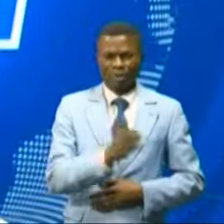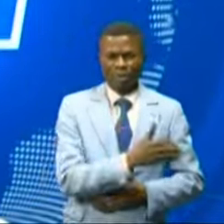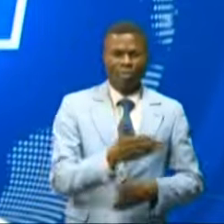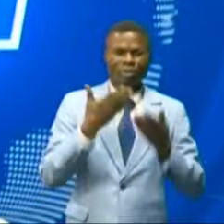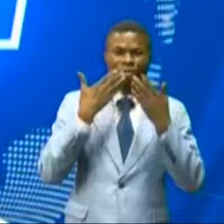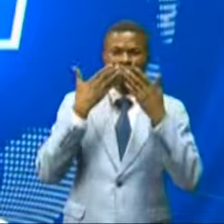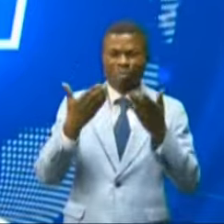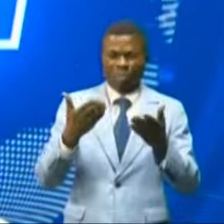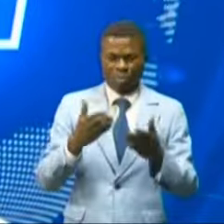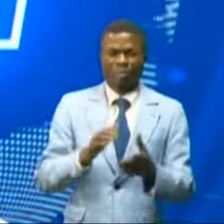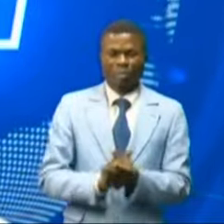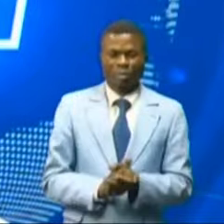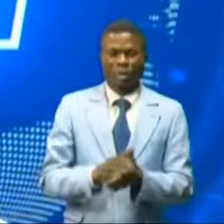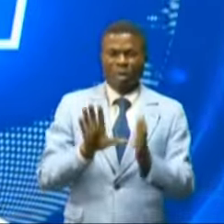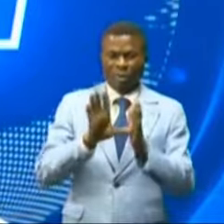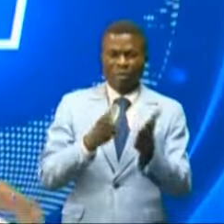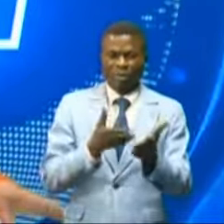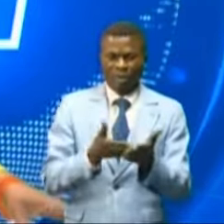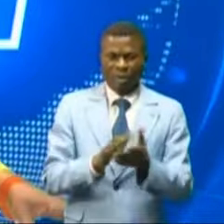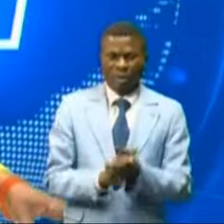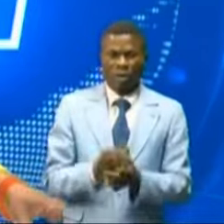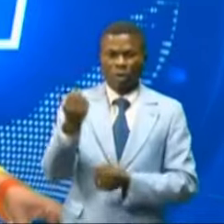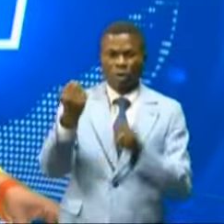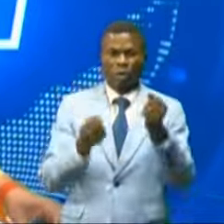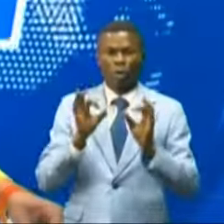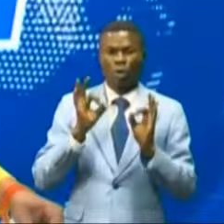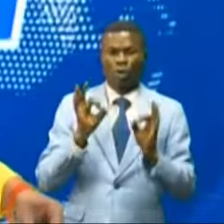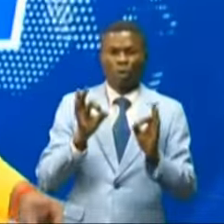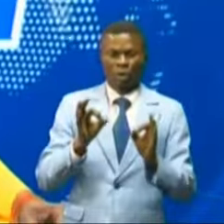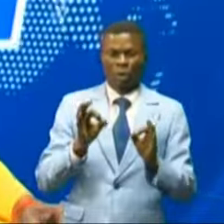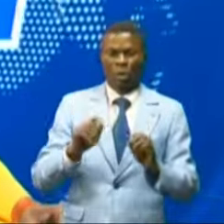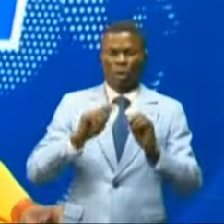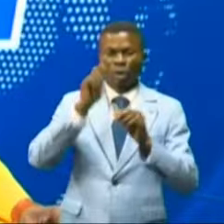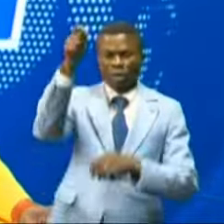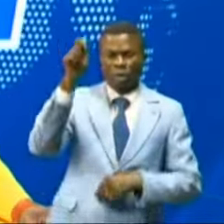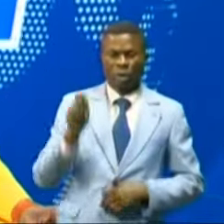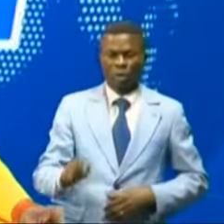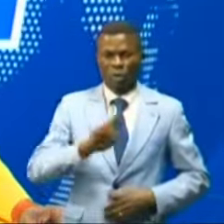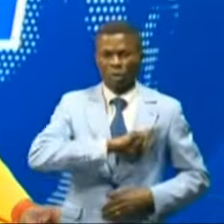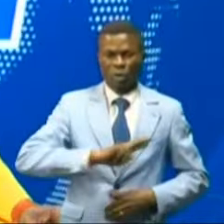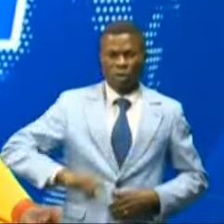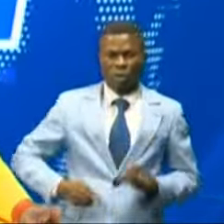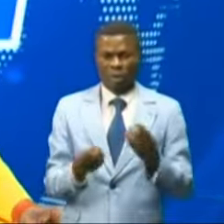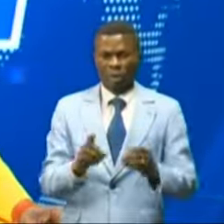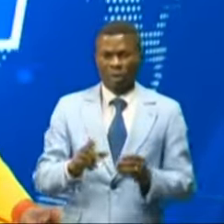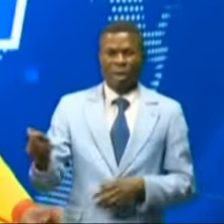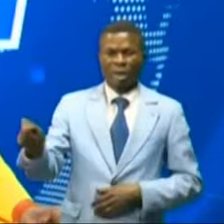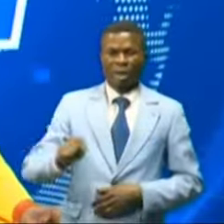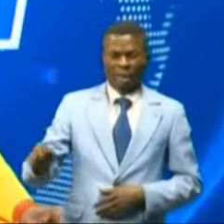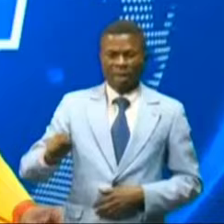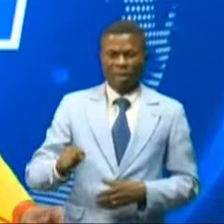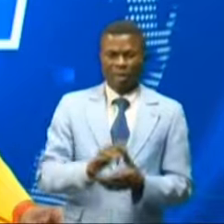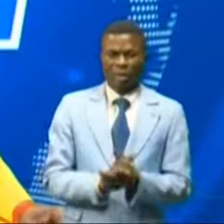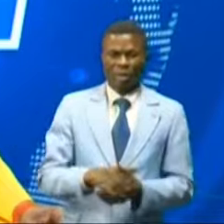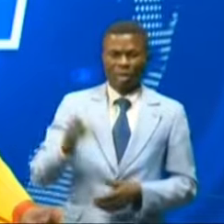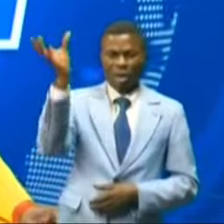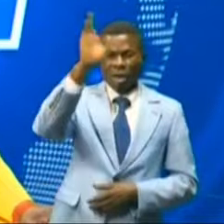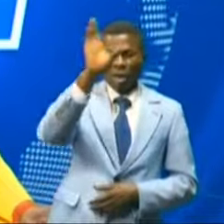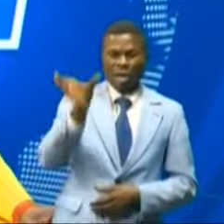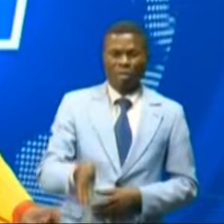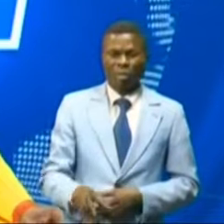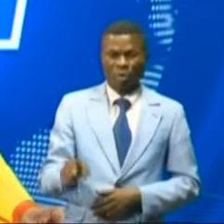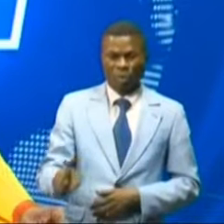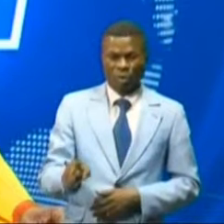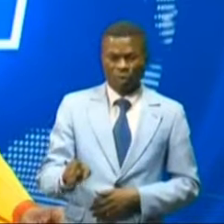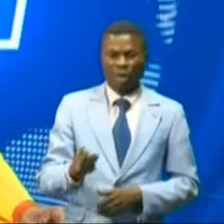Merci Malumbela pour ces reportages. Un véhicule neuf pour les forces armées congolaises du territoire de Kasangoulou, province du Congo central.